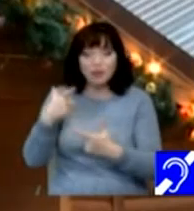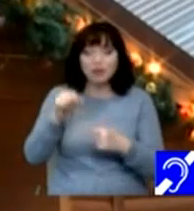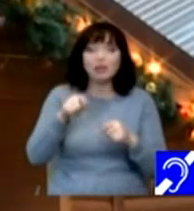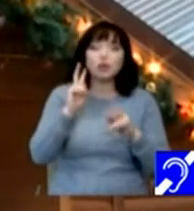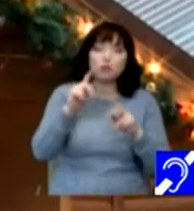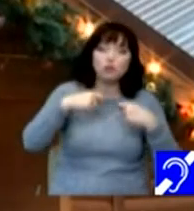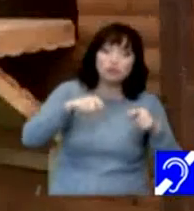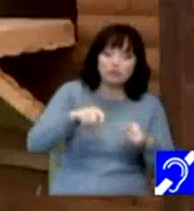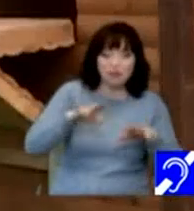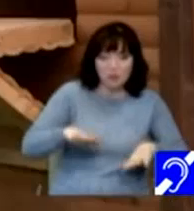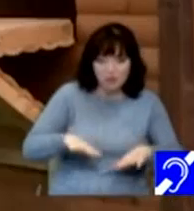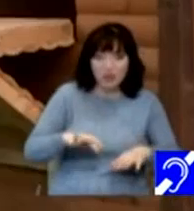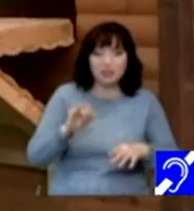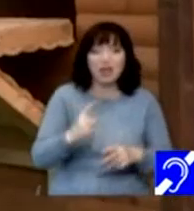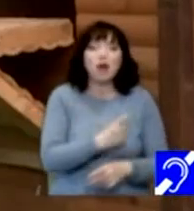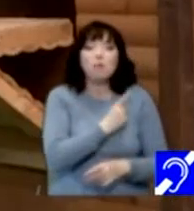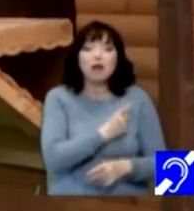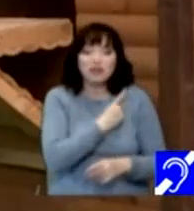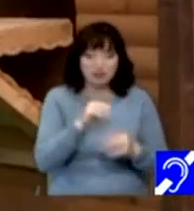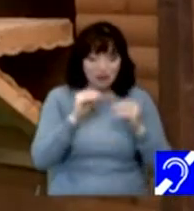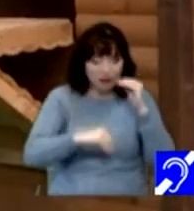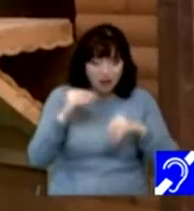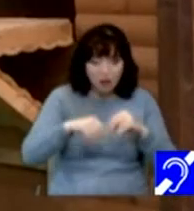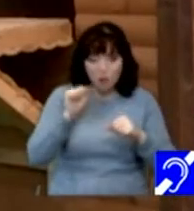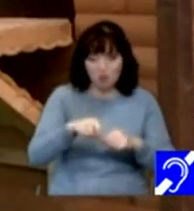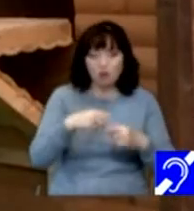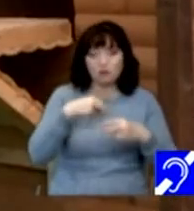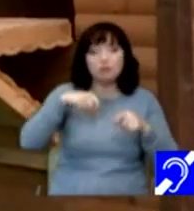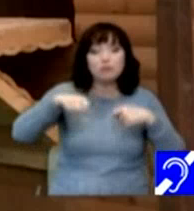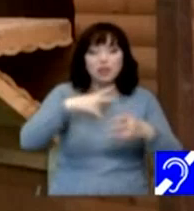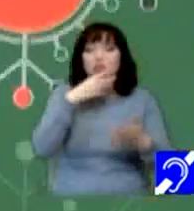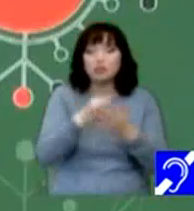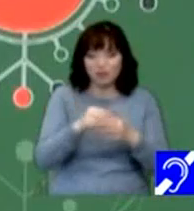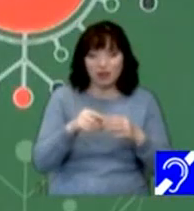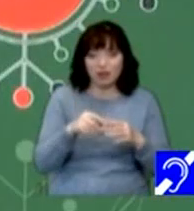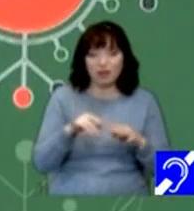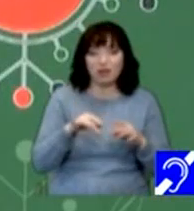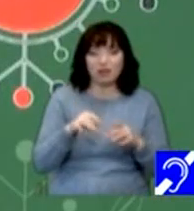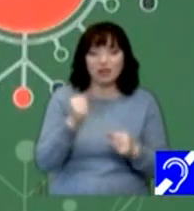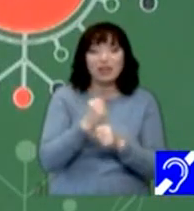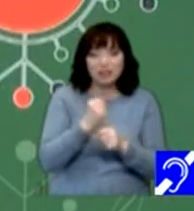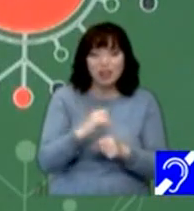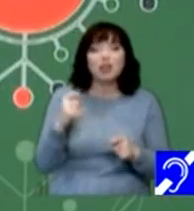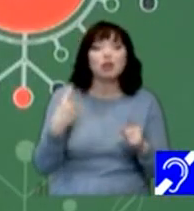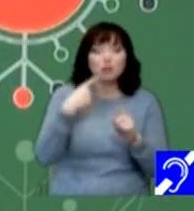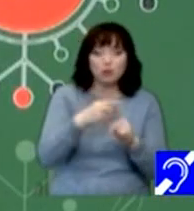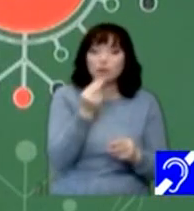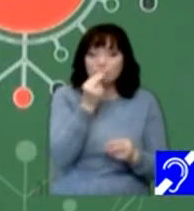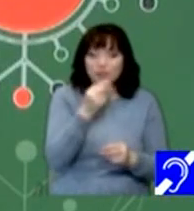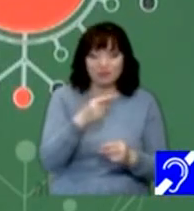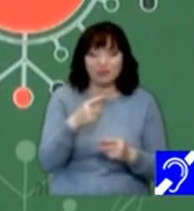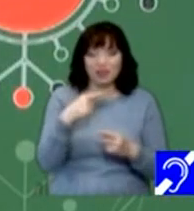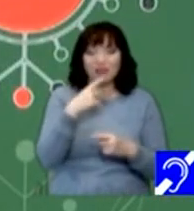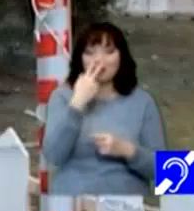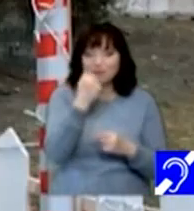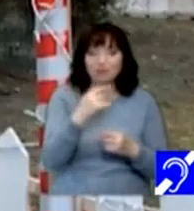și meșterii populari își vor putea vinde produsele. Nici de această dată nu se va trece fără degustarea bucatelor tradiționale. Autoritățile